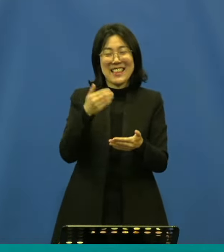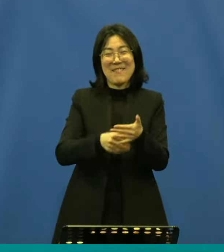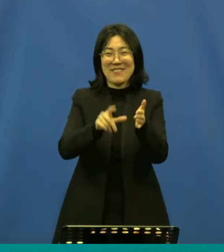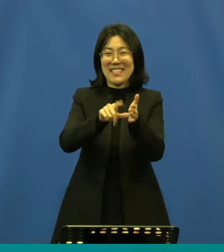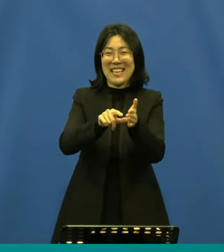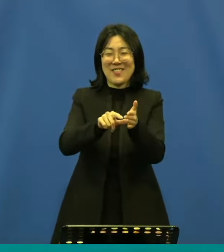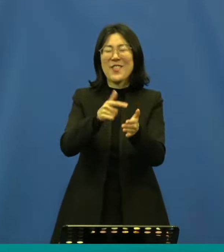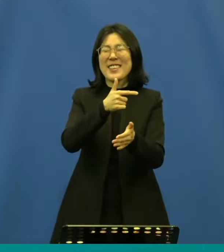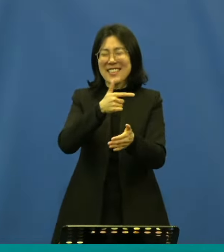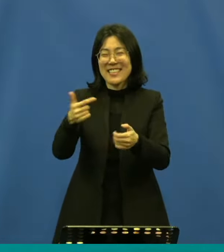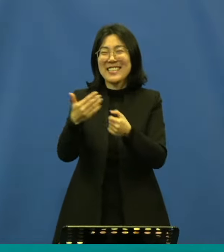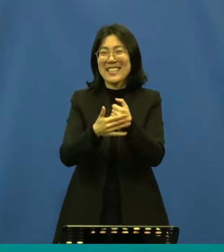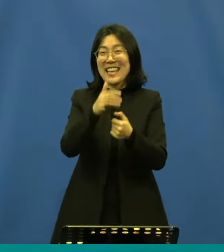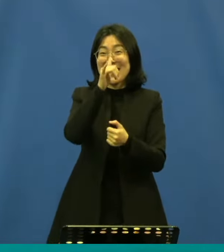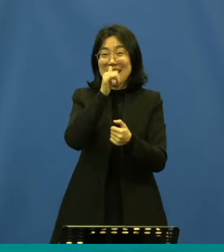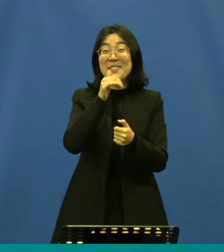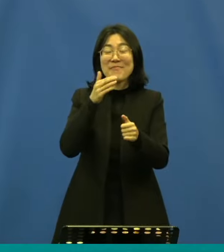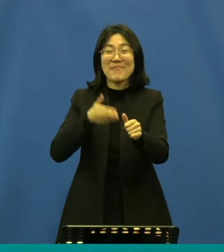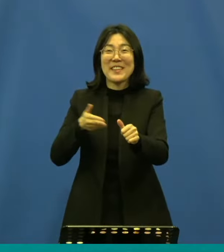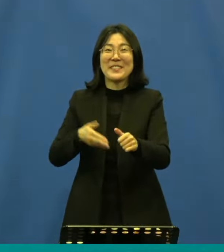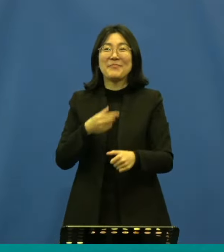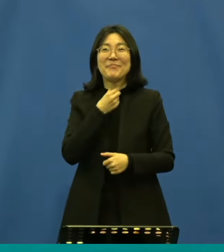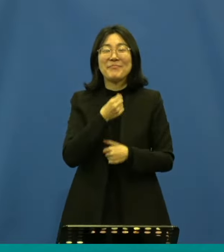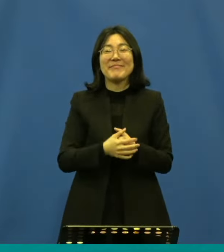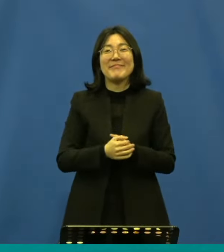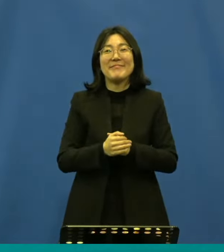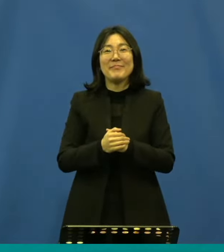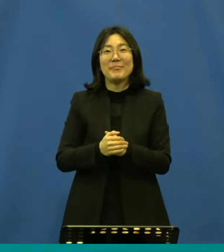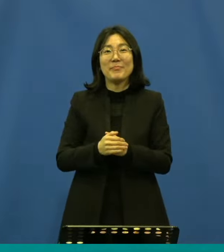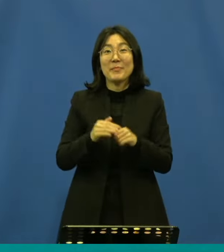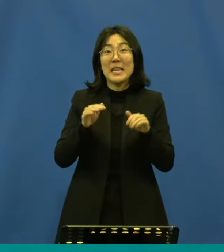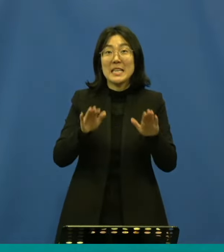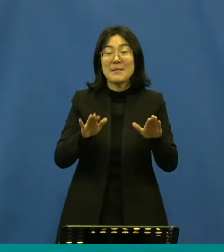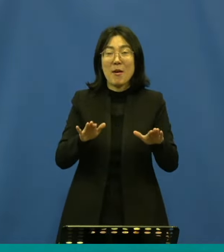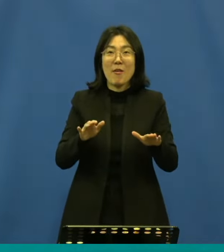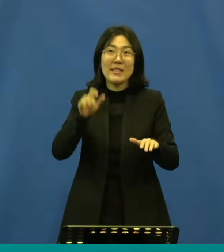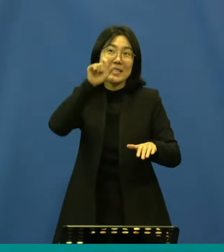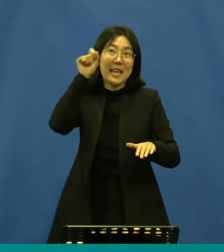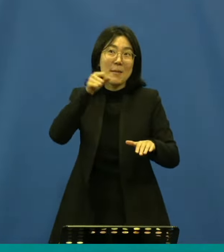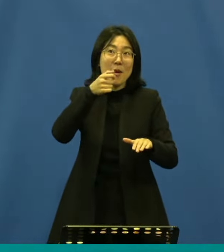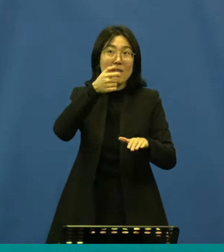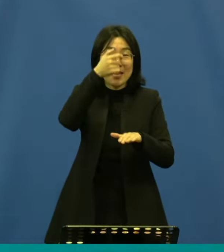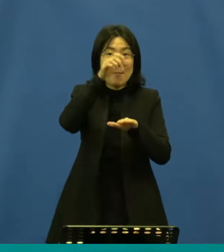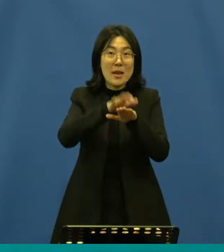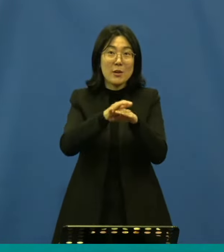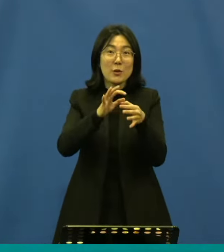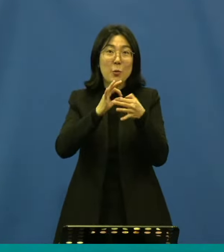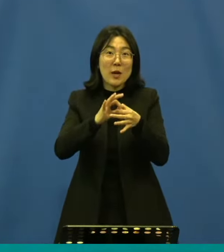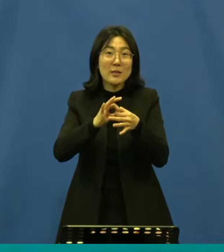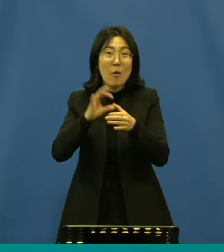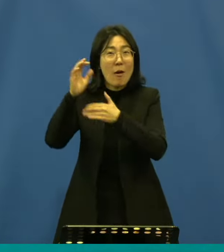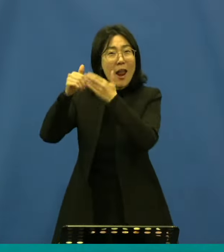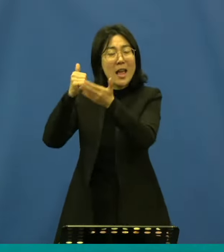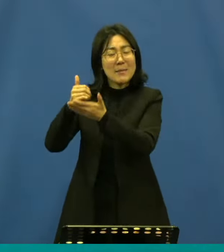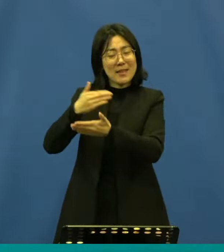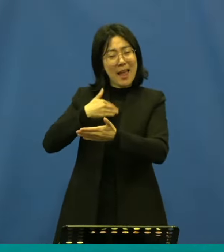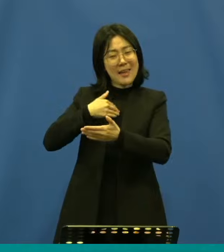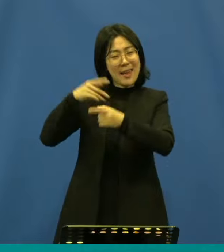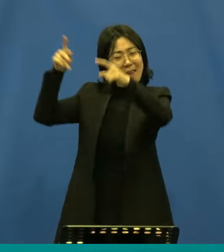있기를 바라고요. 특별히 하나님이 이번 집회를 통하여 나에게 뭘